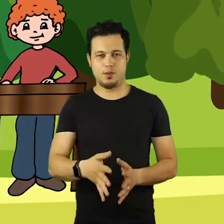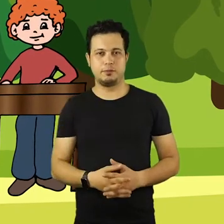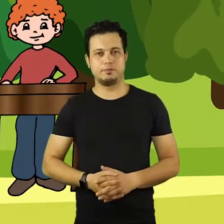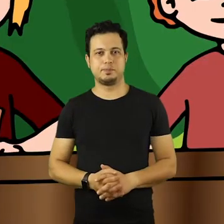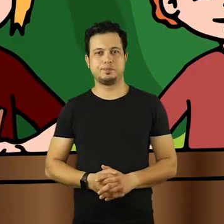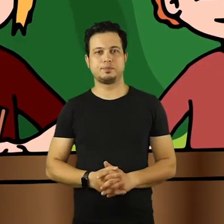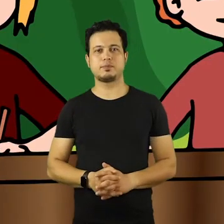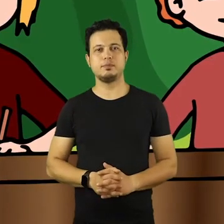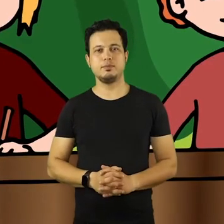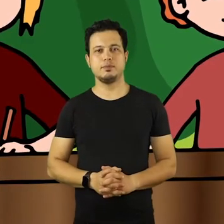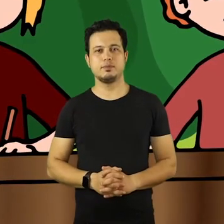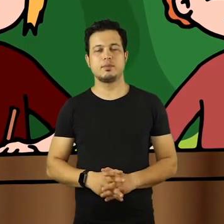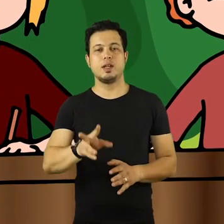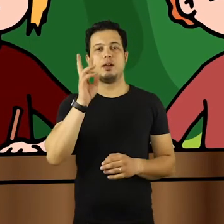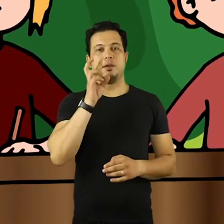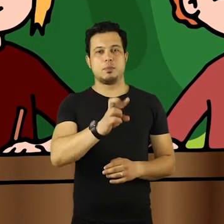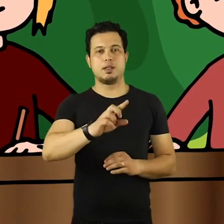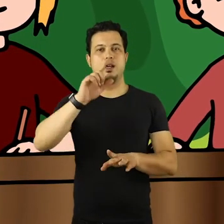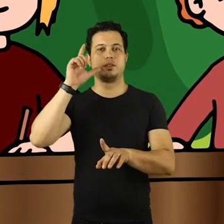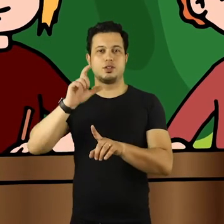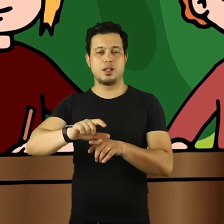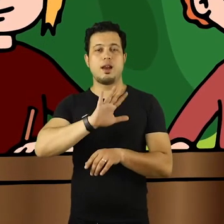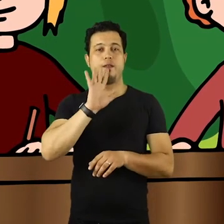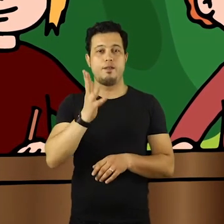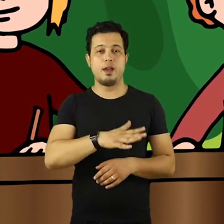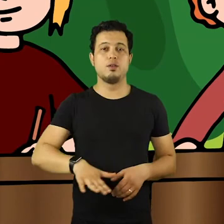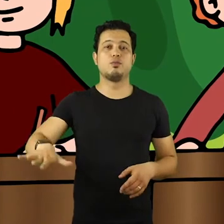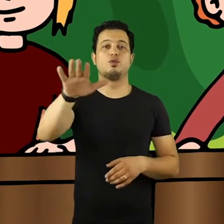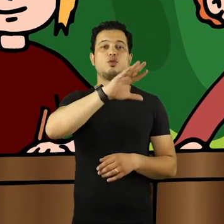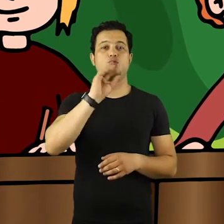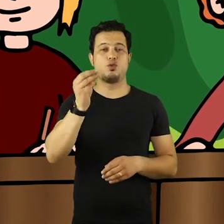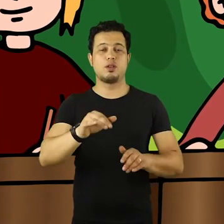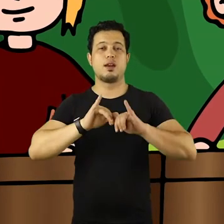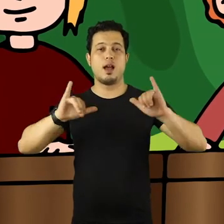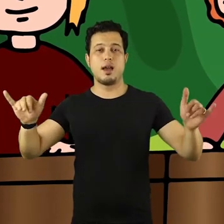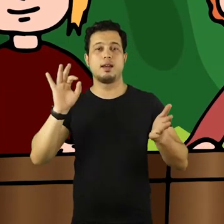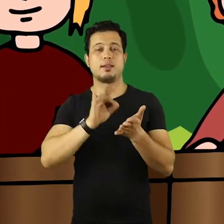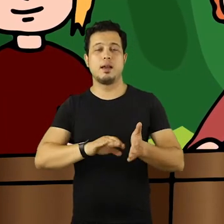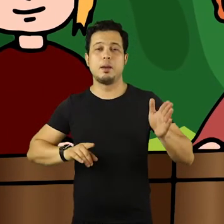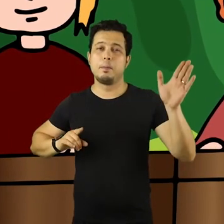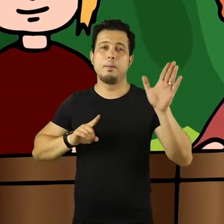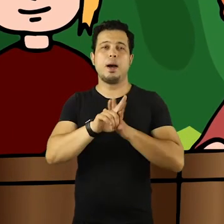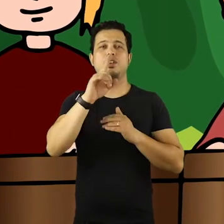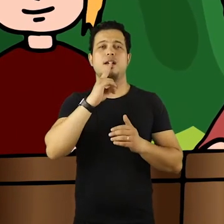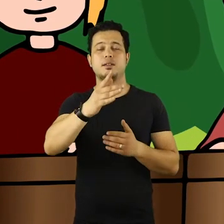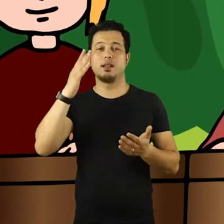olmuştu. Pınar, Çınar ve tüm çocuklar aynı anda